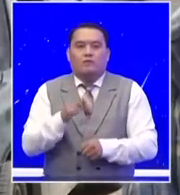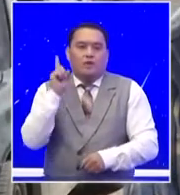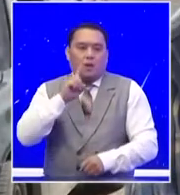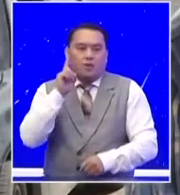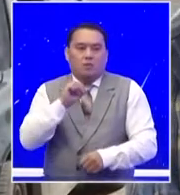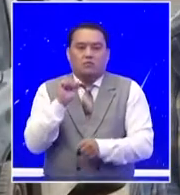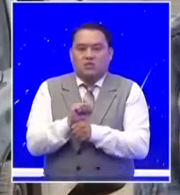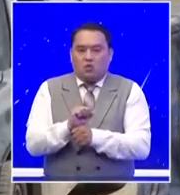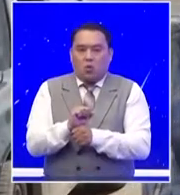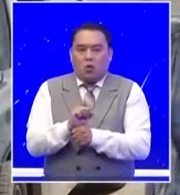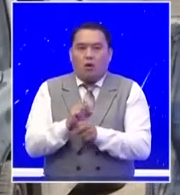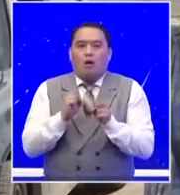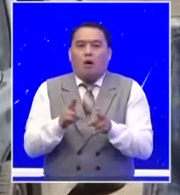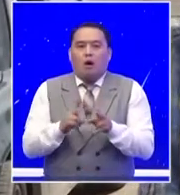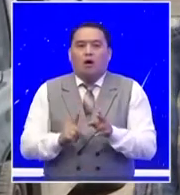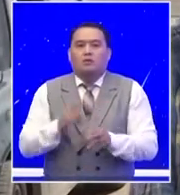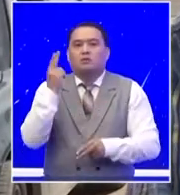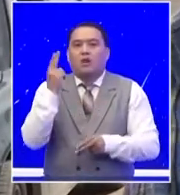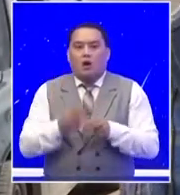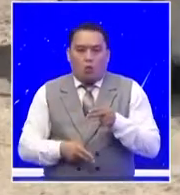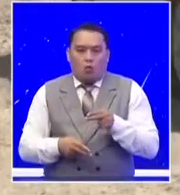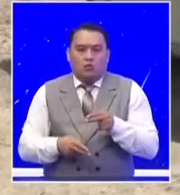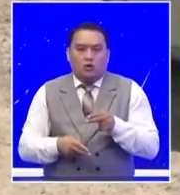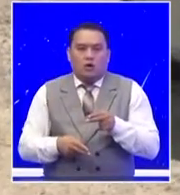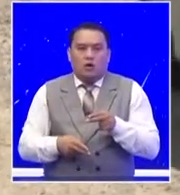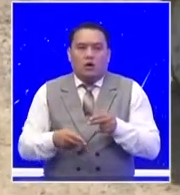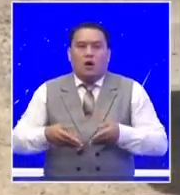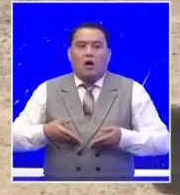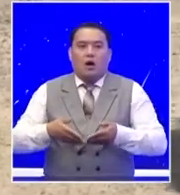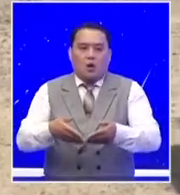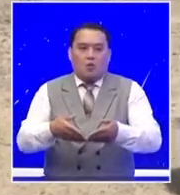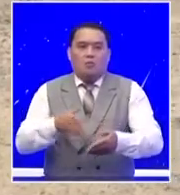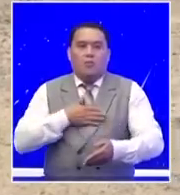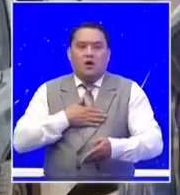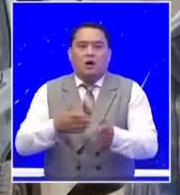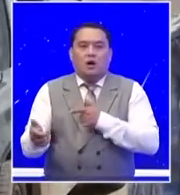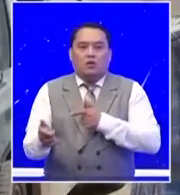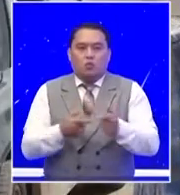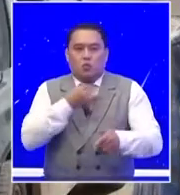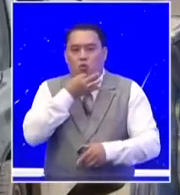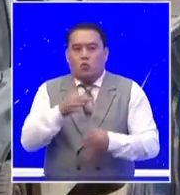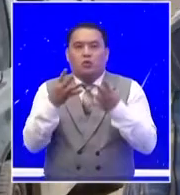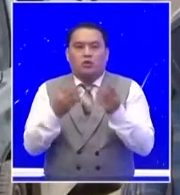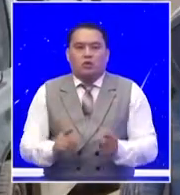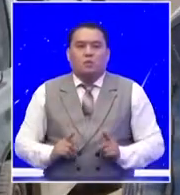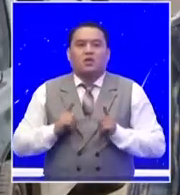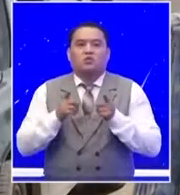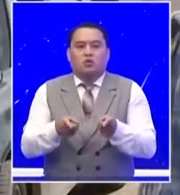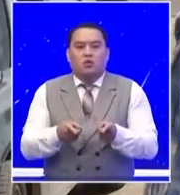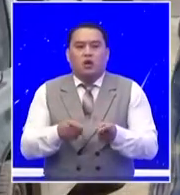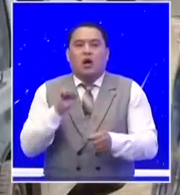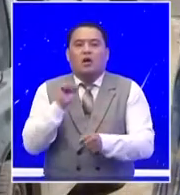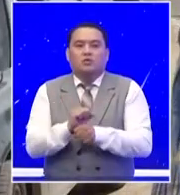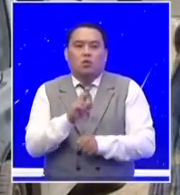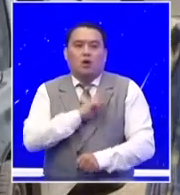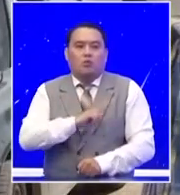Вот на этом участке, как только они закончат прокладку арочных лотков, мы готовы в любой день. Если они сейчас остановят